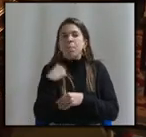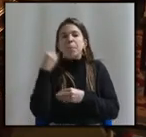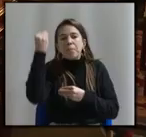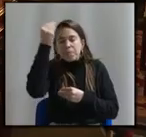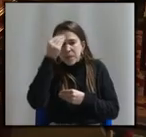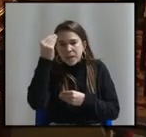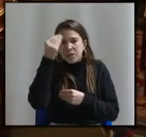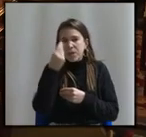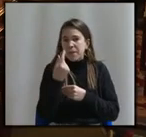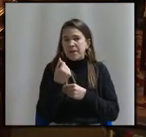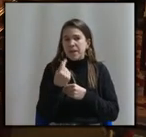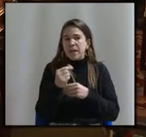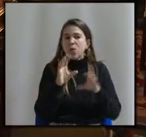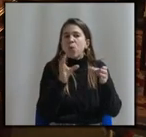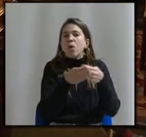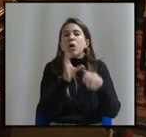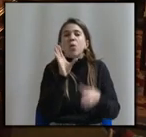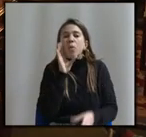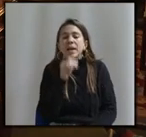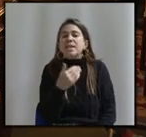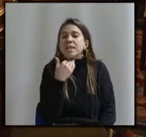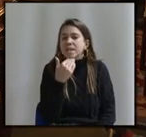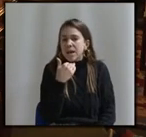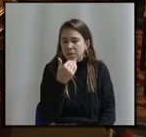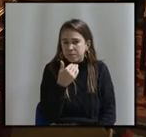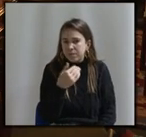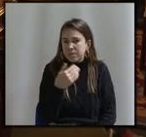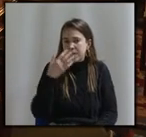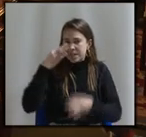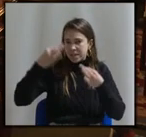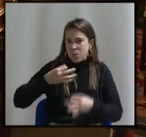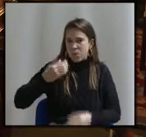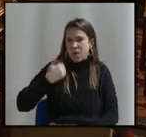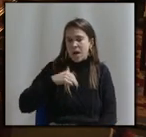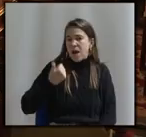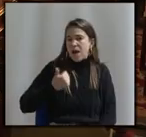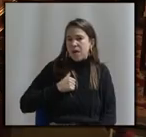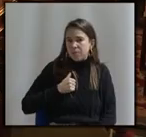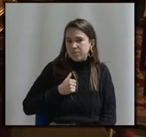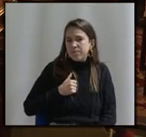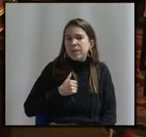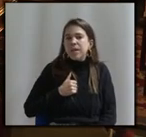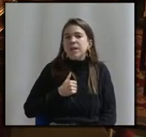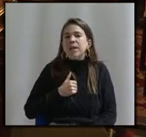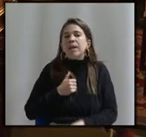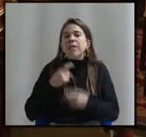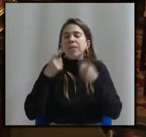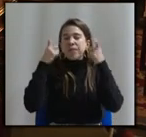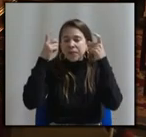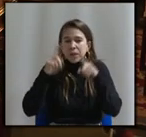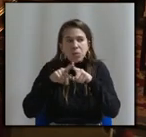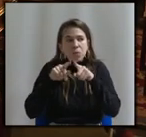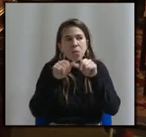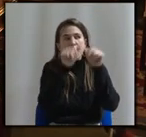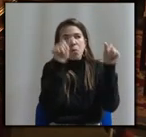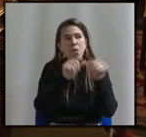cas d'aquests diners i segurament que aprofitaran tot el que hi hagi i, com se'ns va dir, aniran a picar a totes les portes. Nosaltres